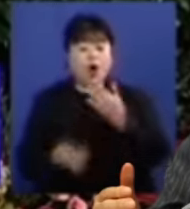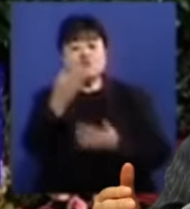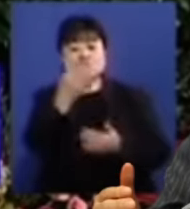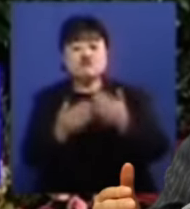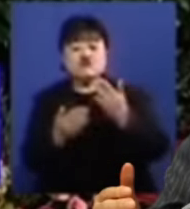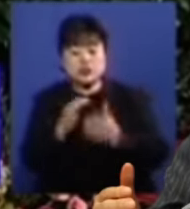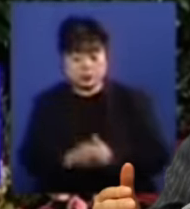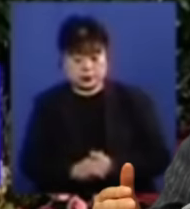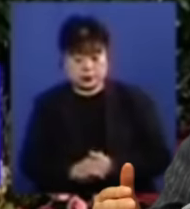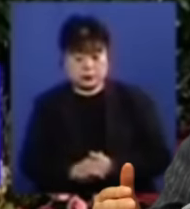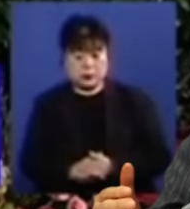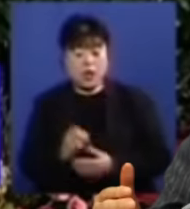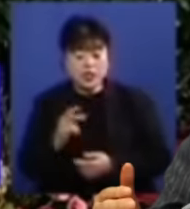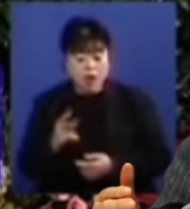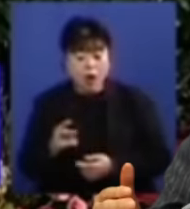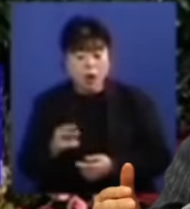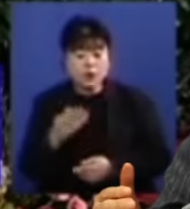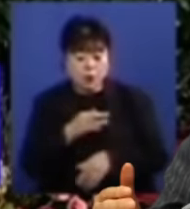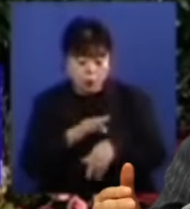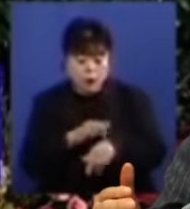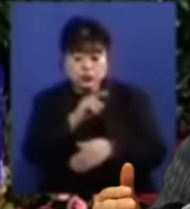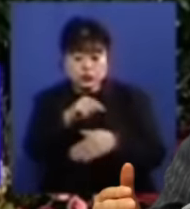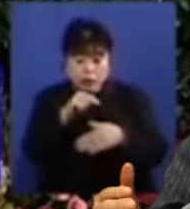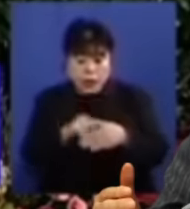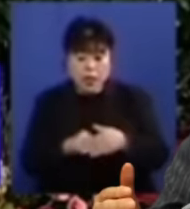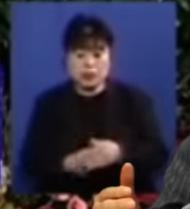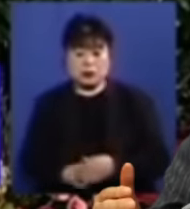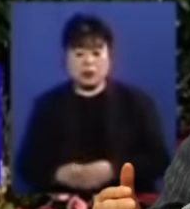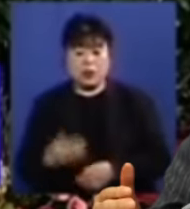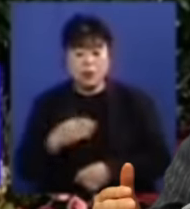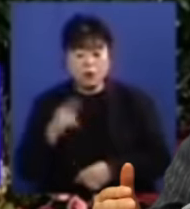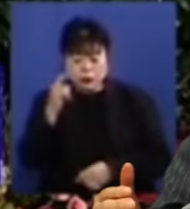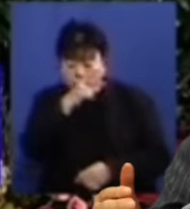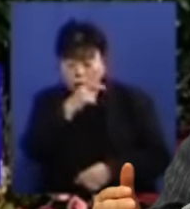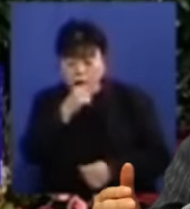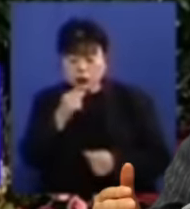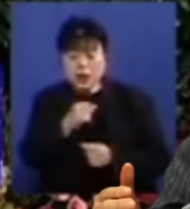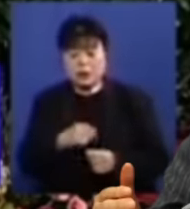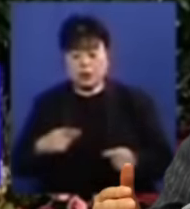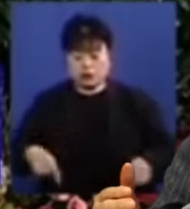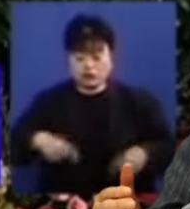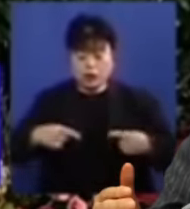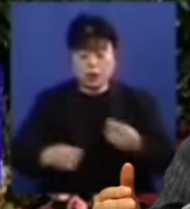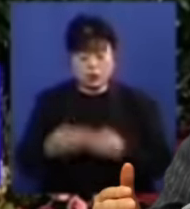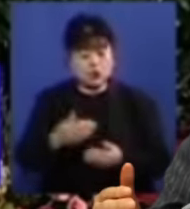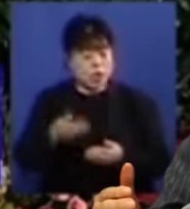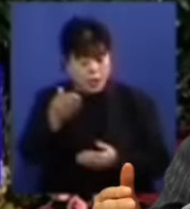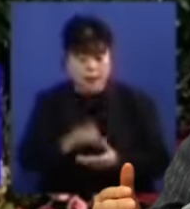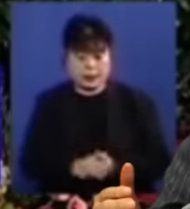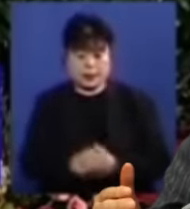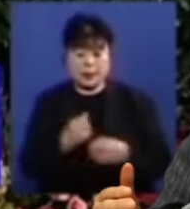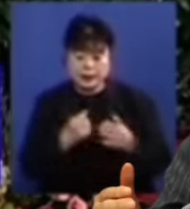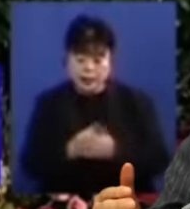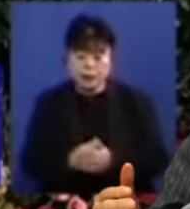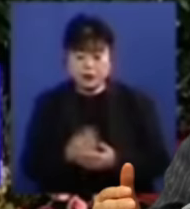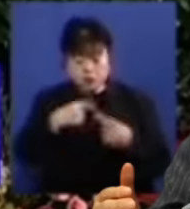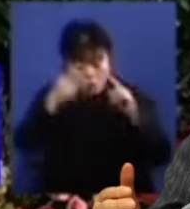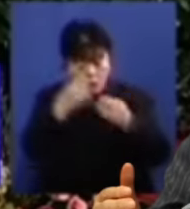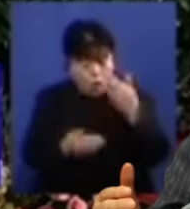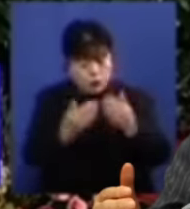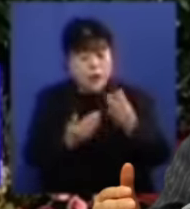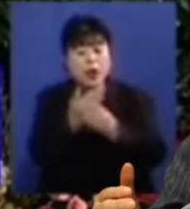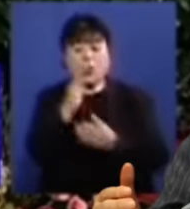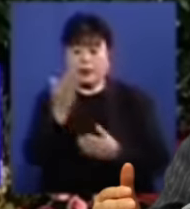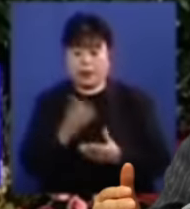세계라. 혀는 우리 지체 중에서 온몸을 더럽히고 삶의 수레바퀴를 불사르나니 그 사르는 것이 지옥불에서